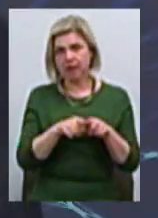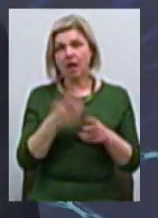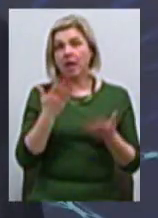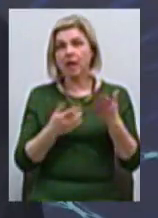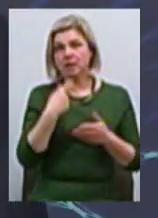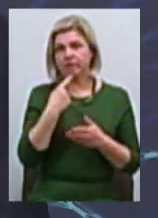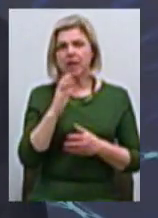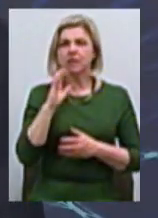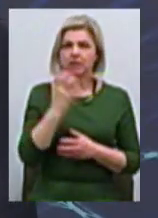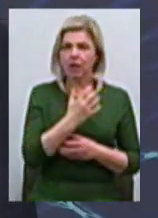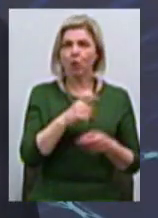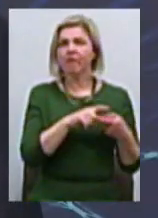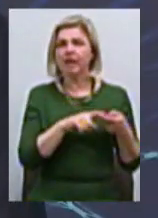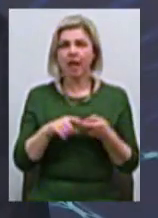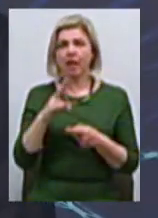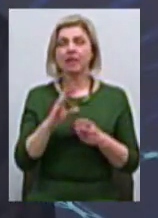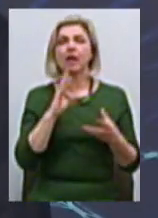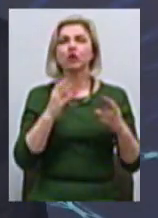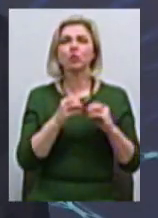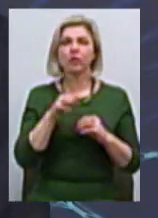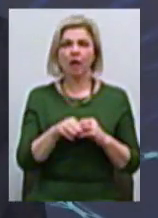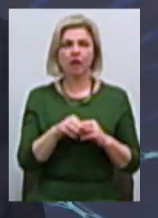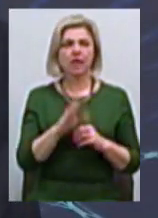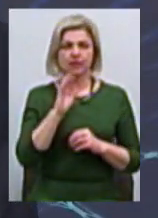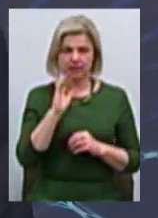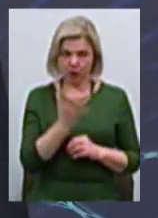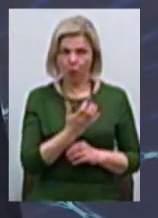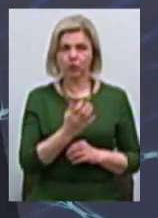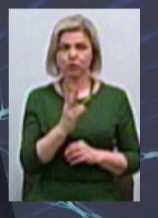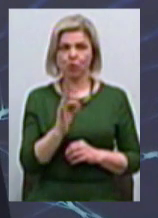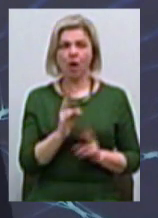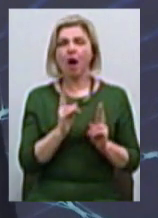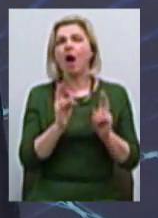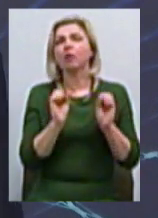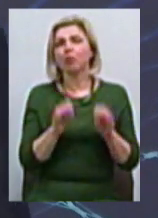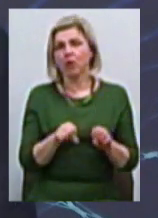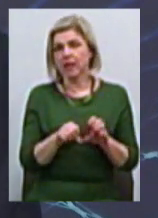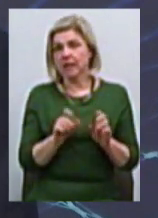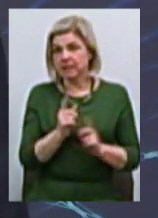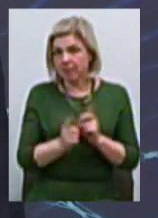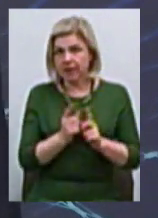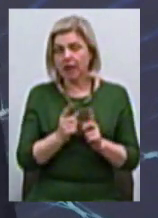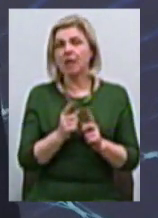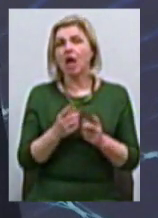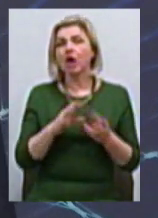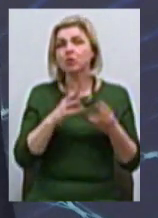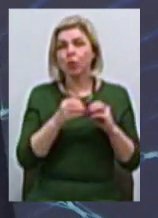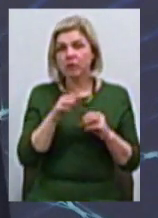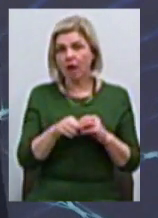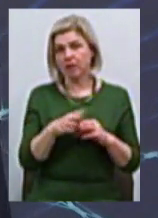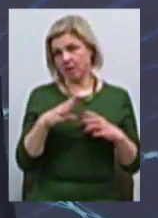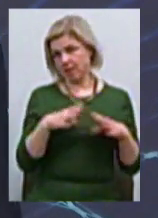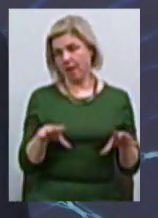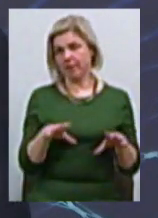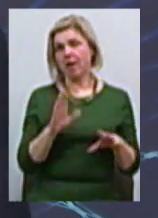серьезно повлияли на результаты выборов, то есть не то, что повлияли, а серьезно, и как-то могли изменить картину, их не было. Действительно, их не было даже в